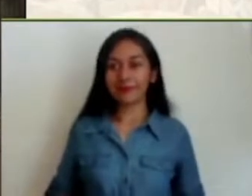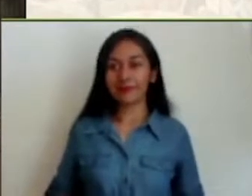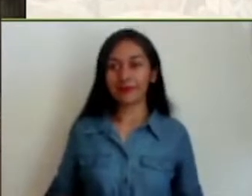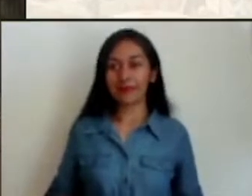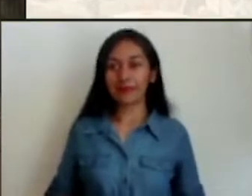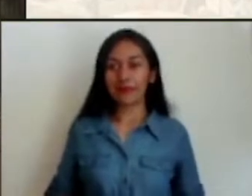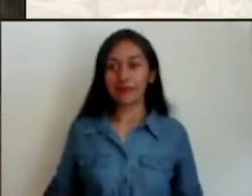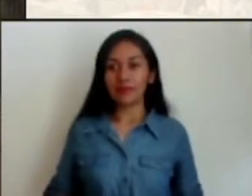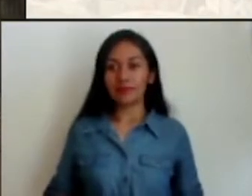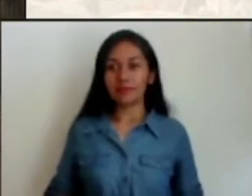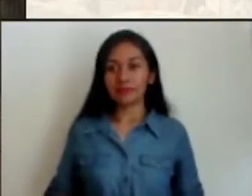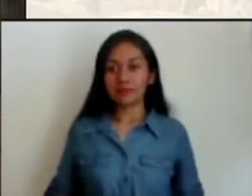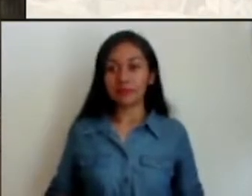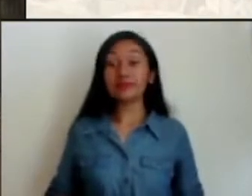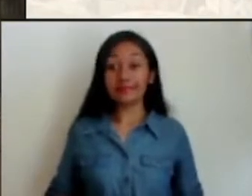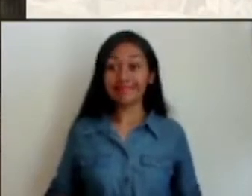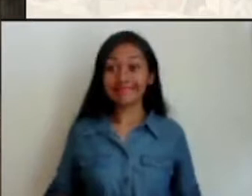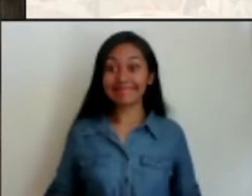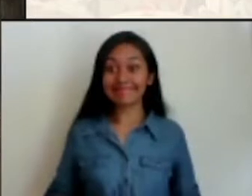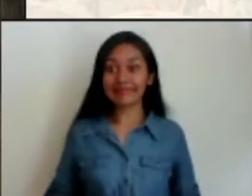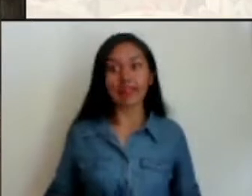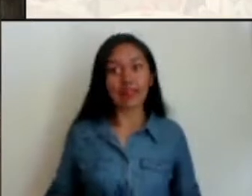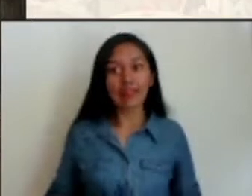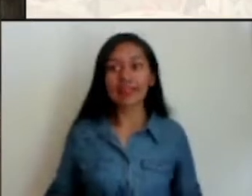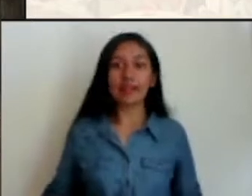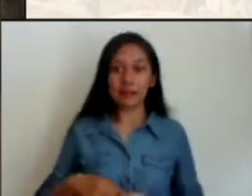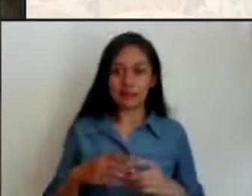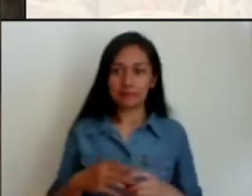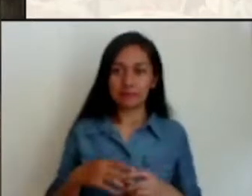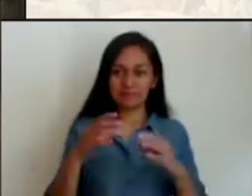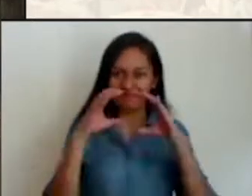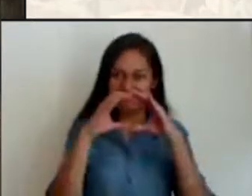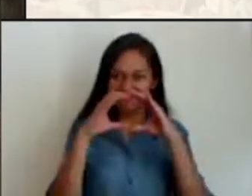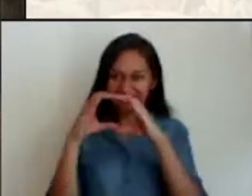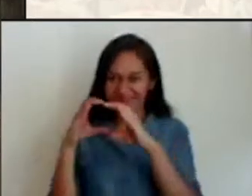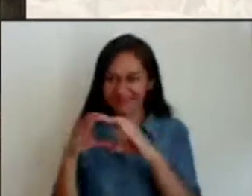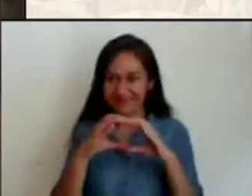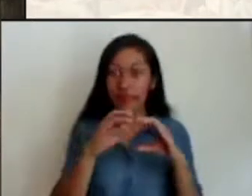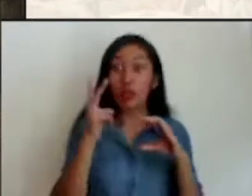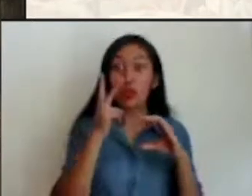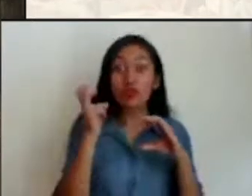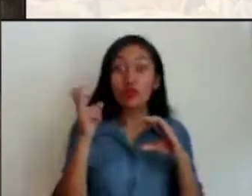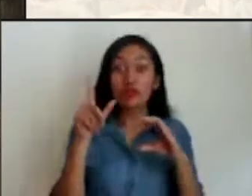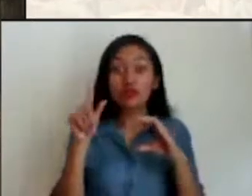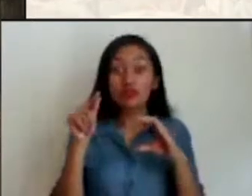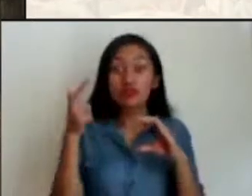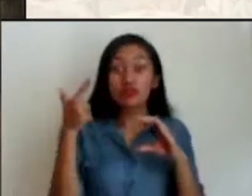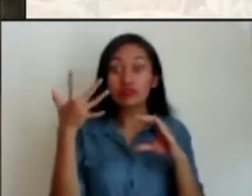Sì. Resumiendo, de las 275 celle acuñadas de 1521 al